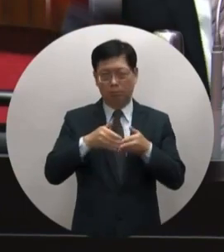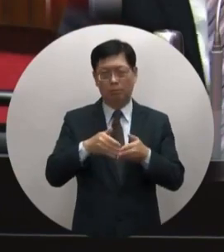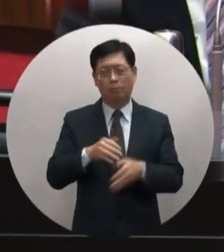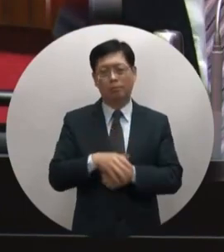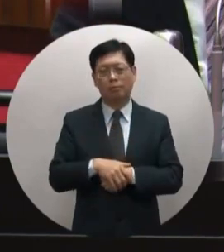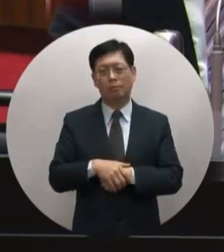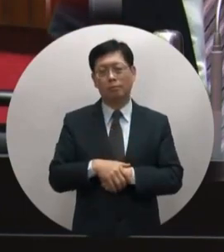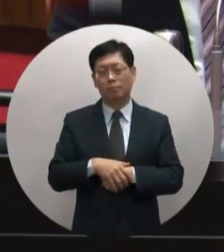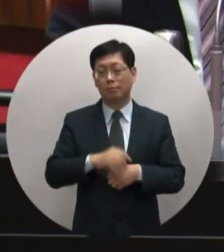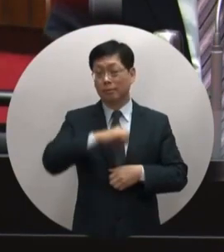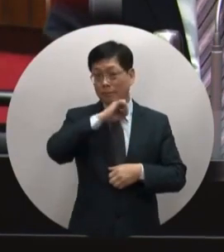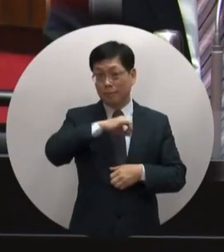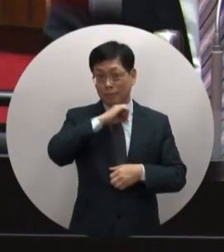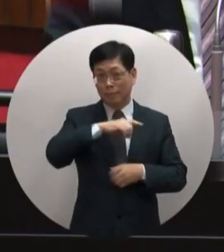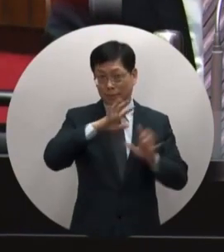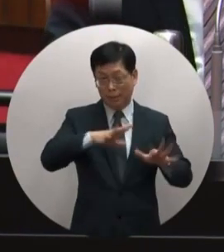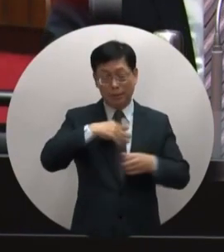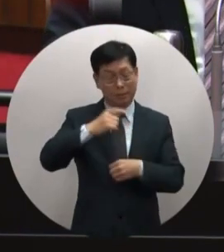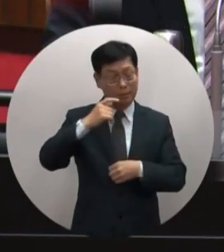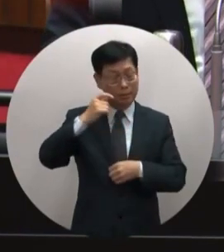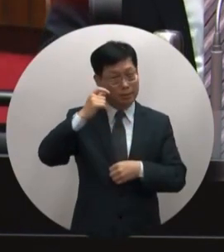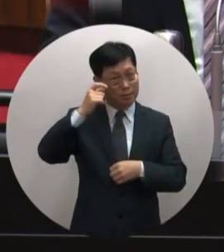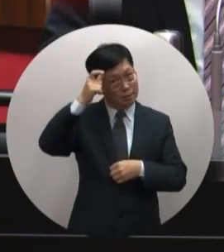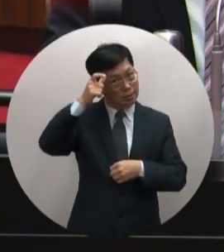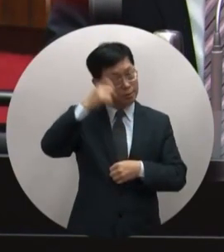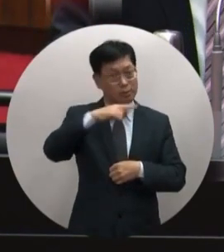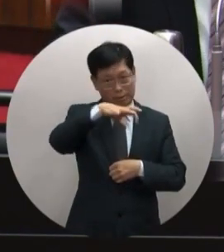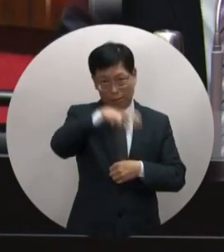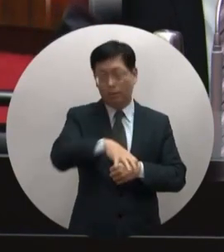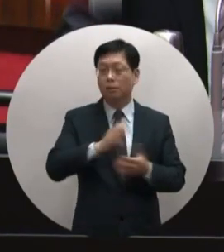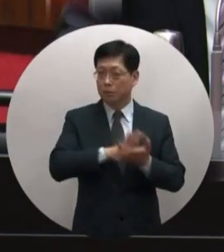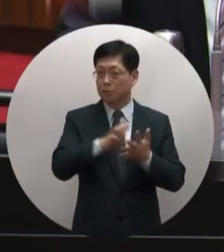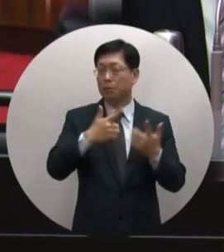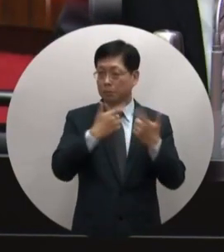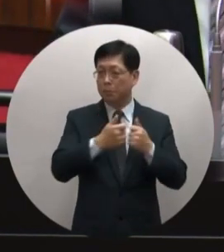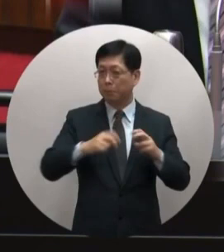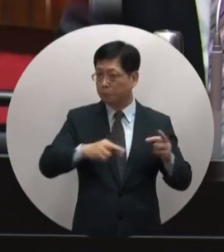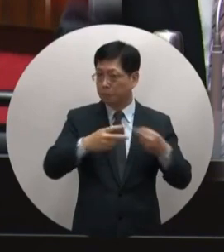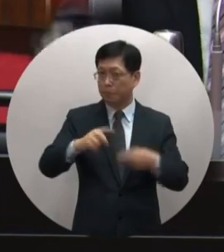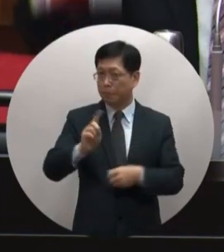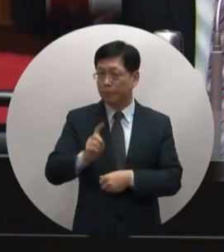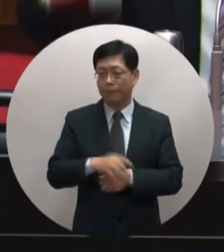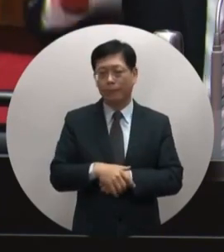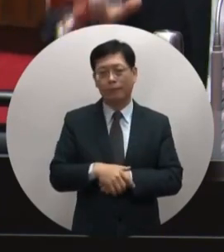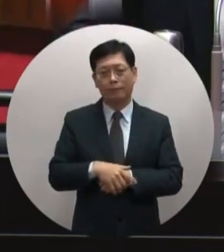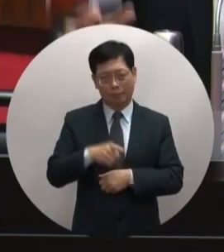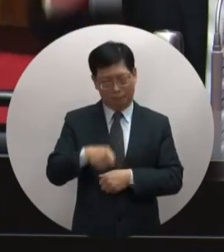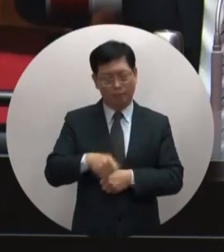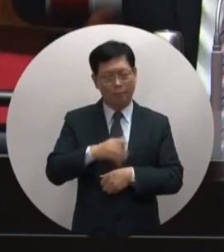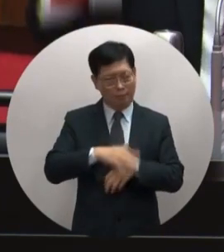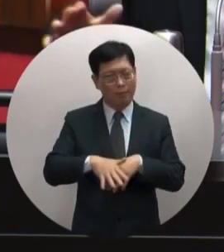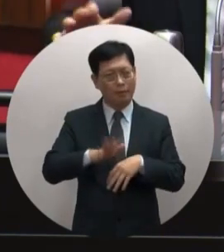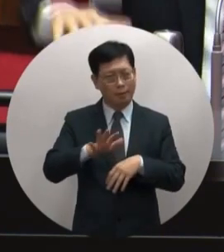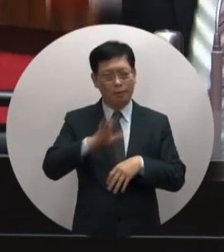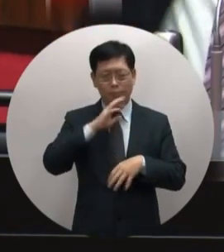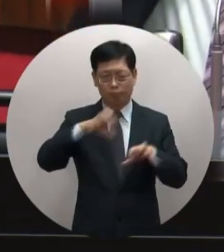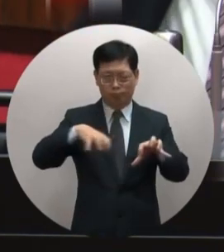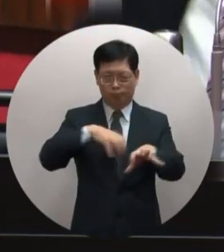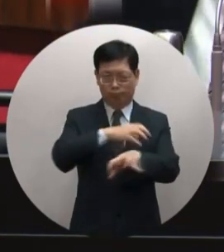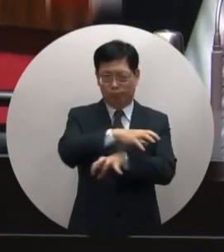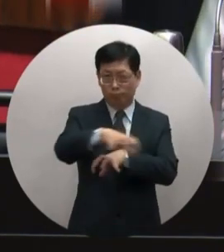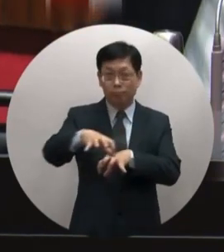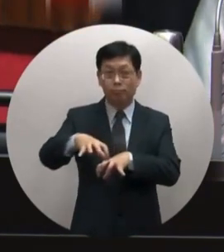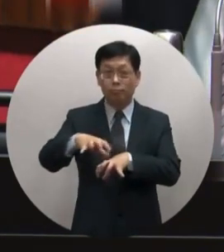所以高雄機場這個應該是個怎麼發展這個又涉及到周邊